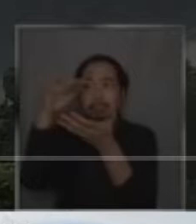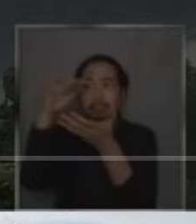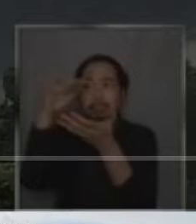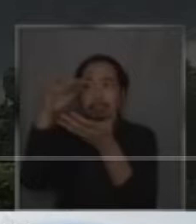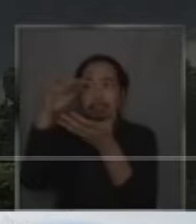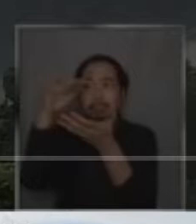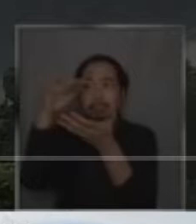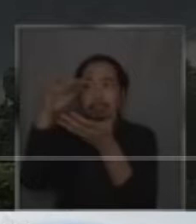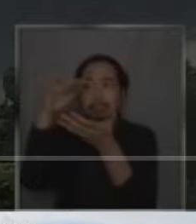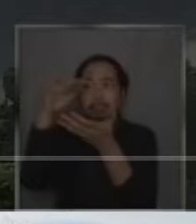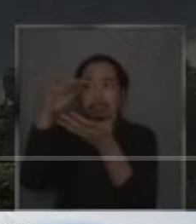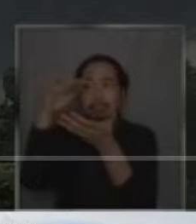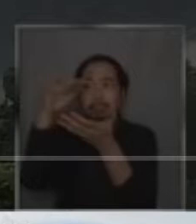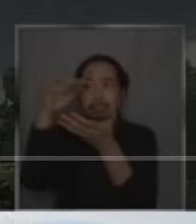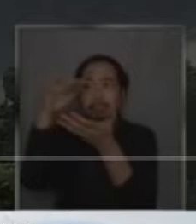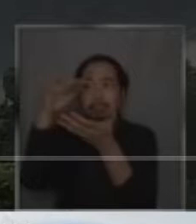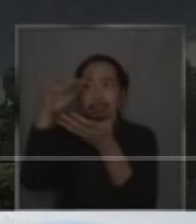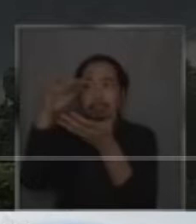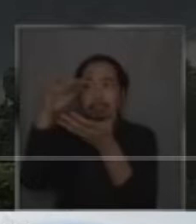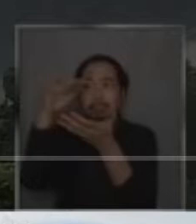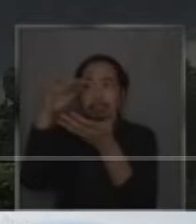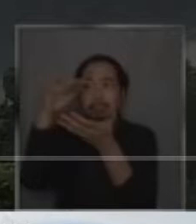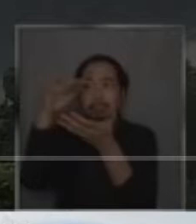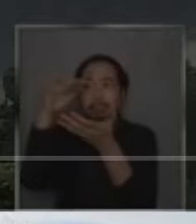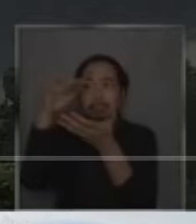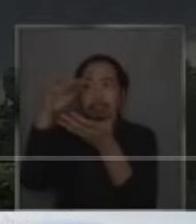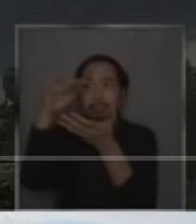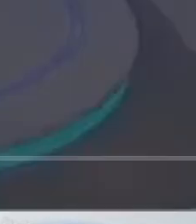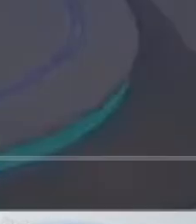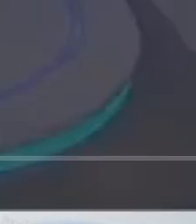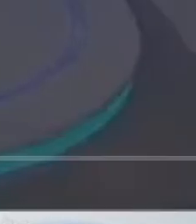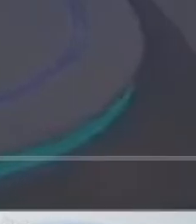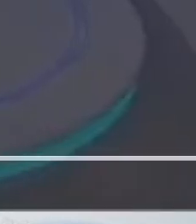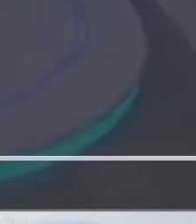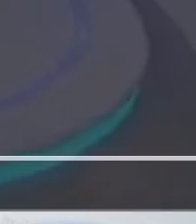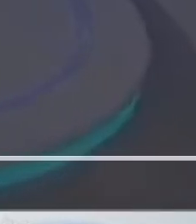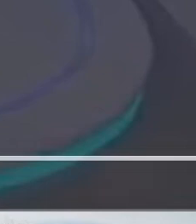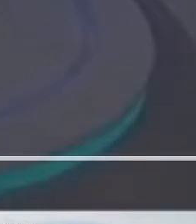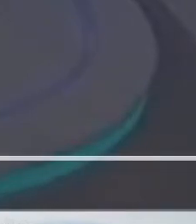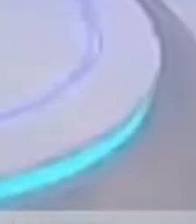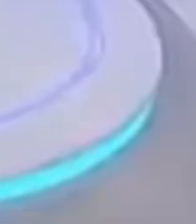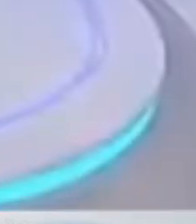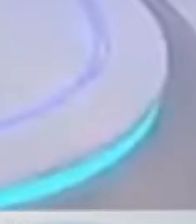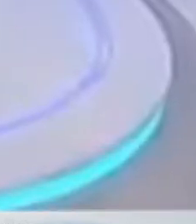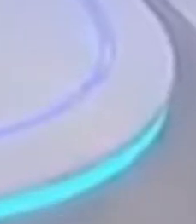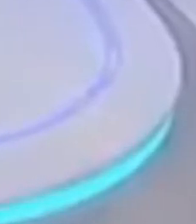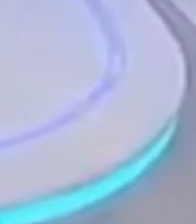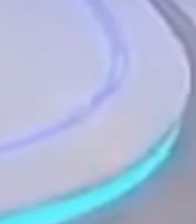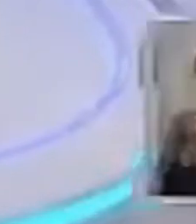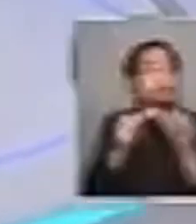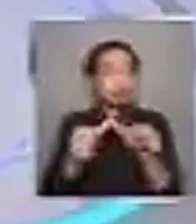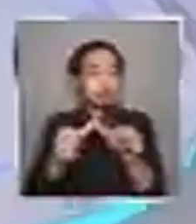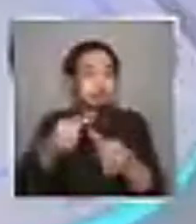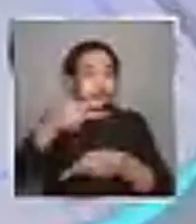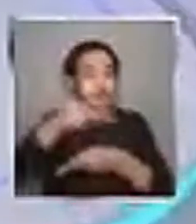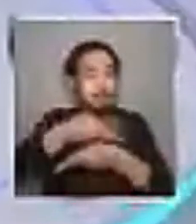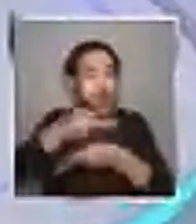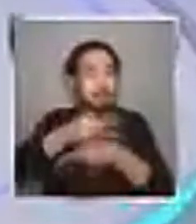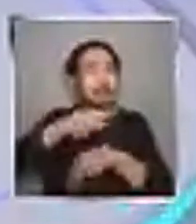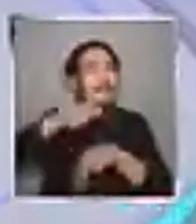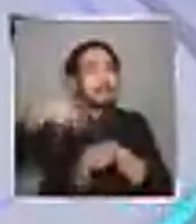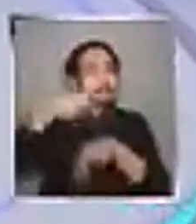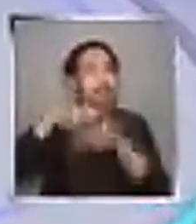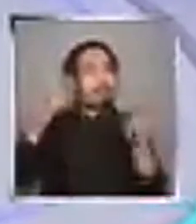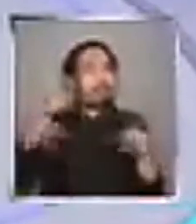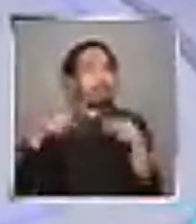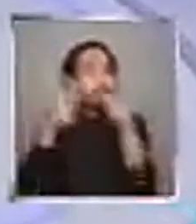Bulkang Kalaon sa Negros Occidental. Panoorin niyo po ito. Patuloy na binabantaya ng CBOOKS ang dalawang bulkan sa